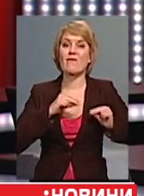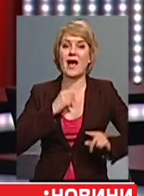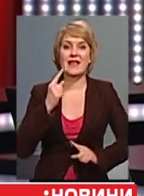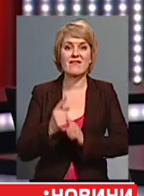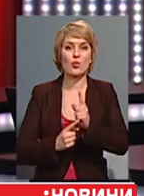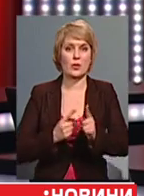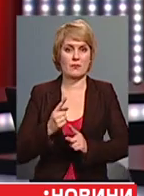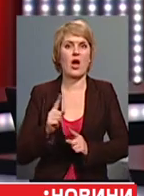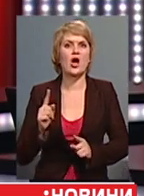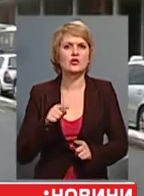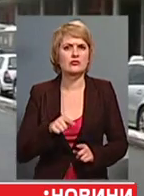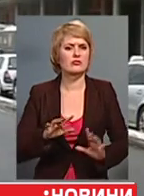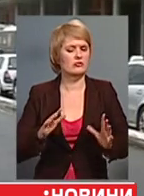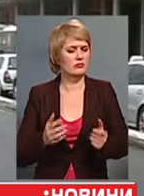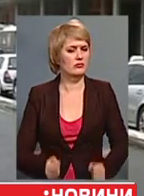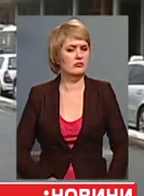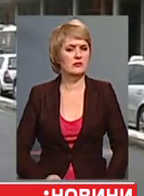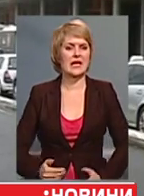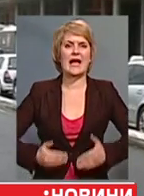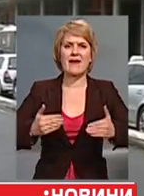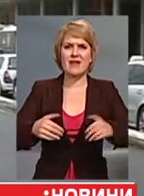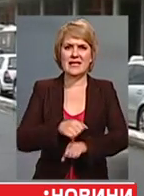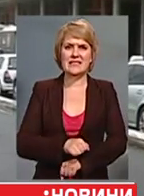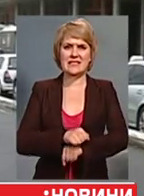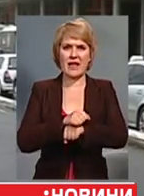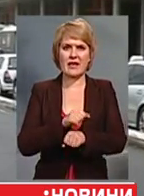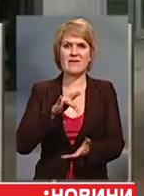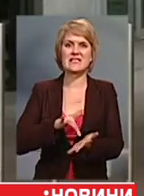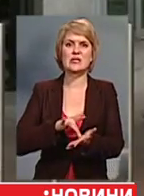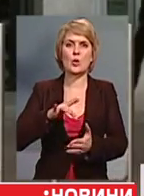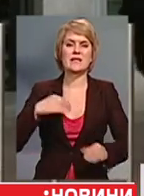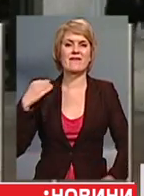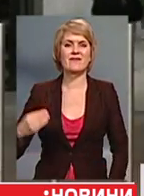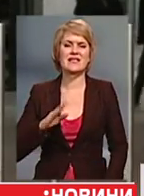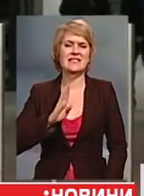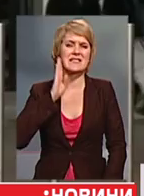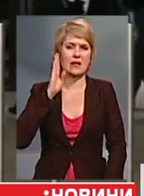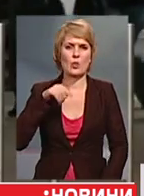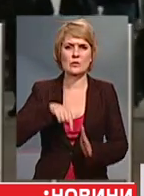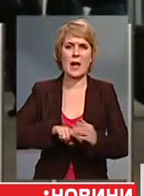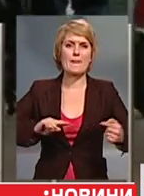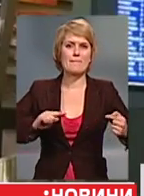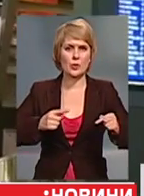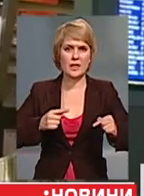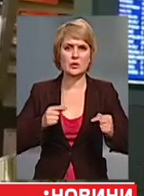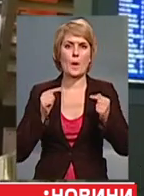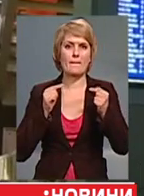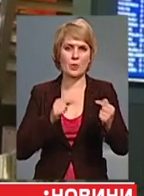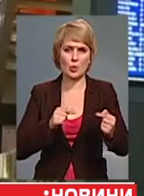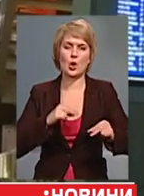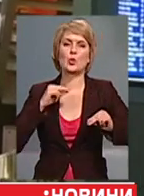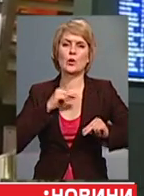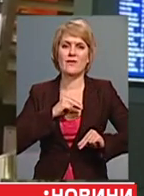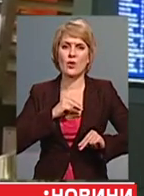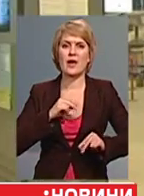Прус. Хвиля страйків накрила столицю Франції із самого ранку. На знак протесту проти трудової реформи до роботи не